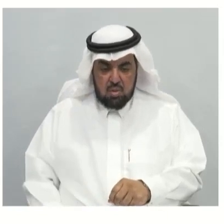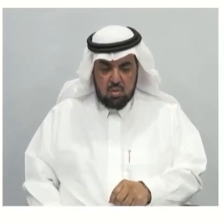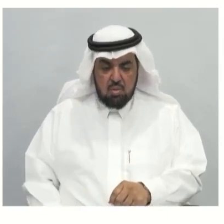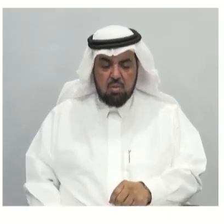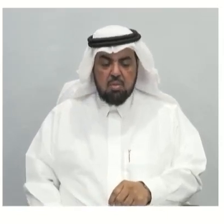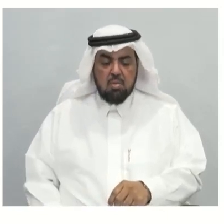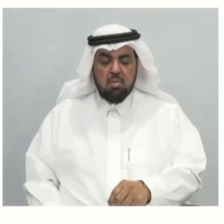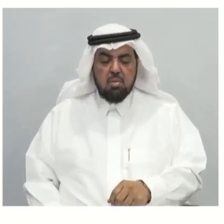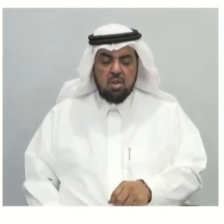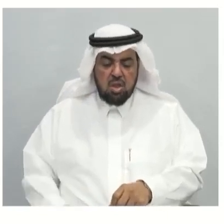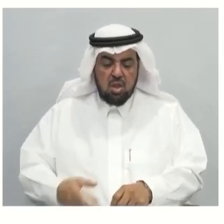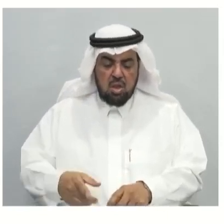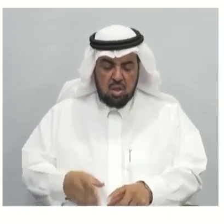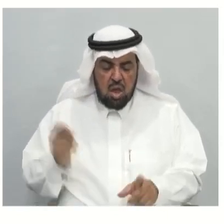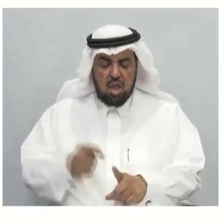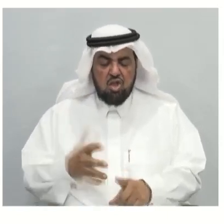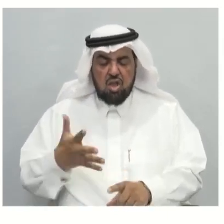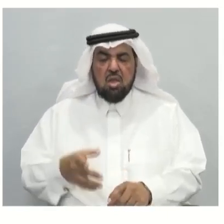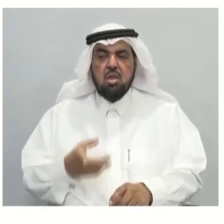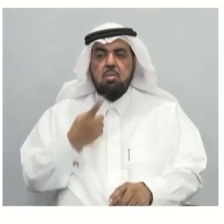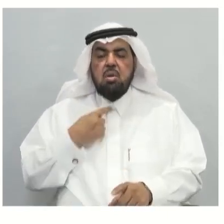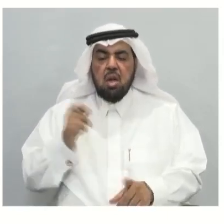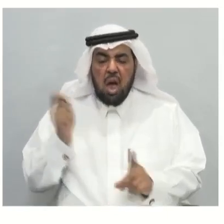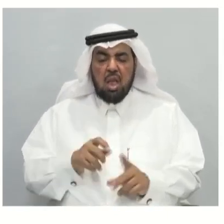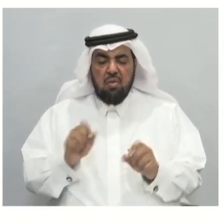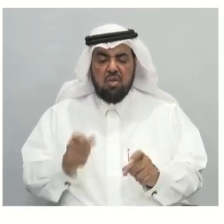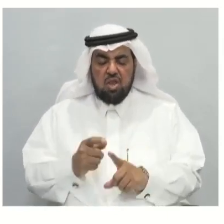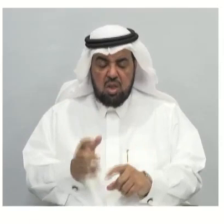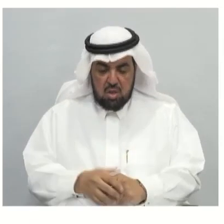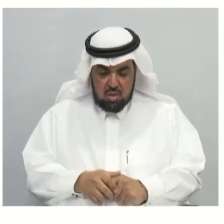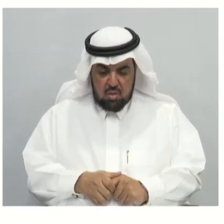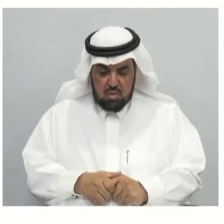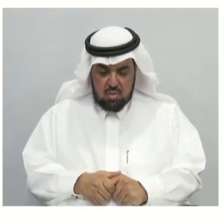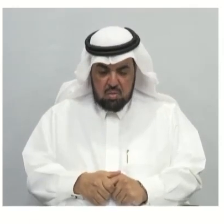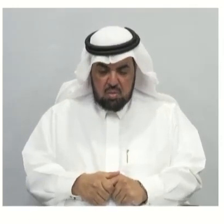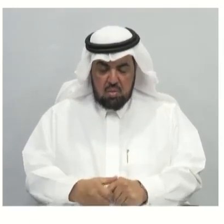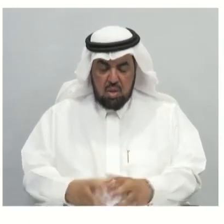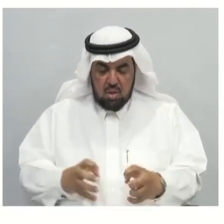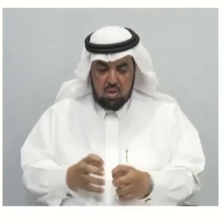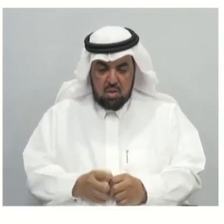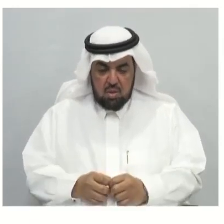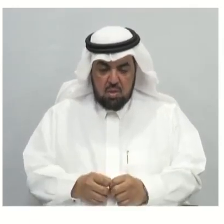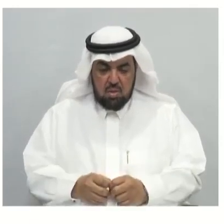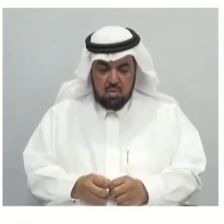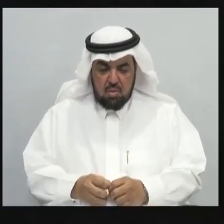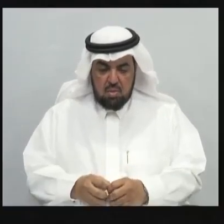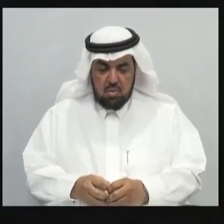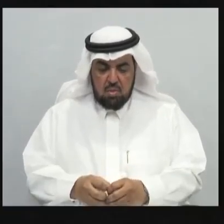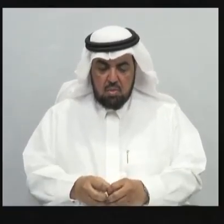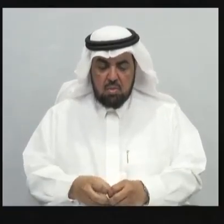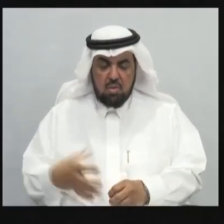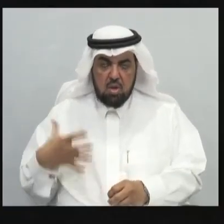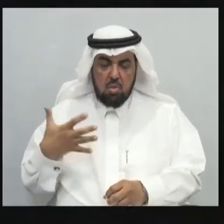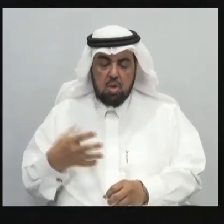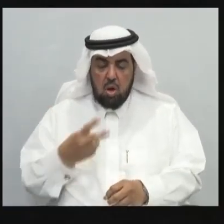هي احسنت هدف جديد بتحقيق هدف جديد التحليليه قلنا عندما يكون المدير